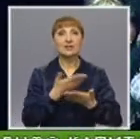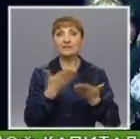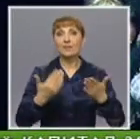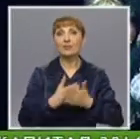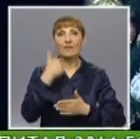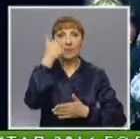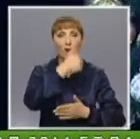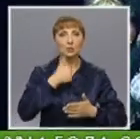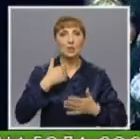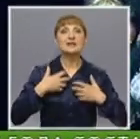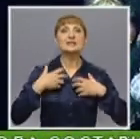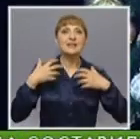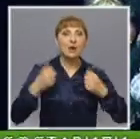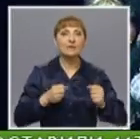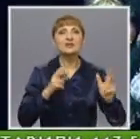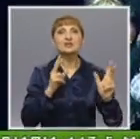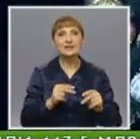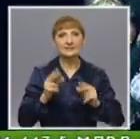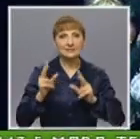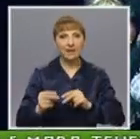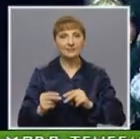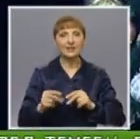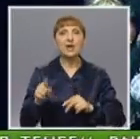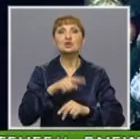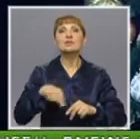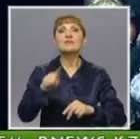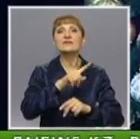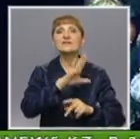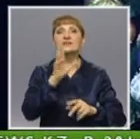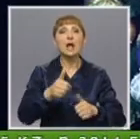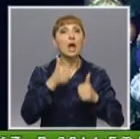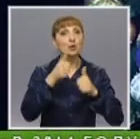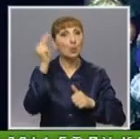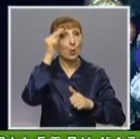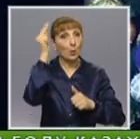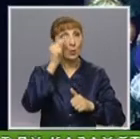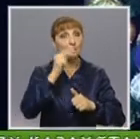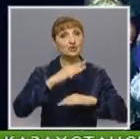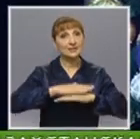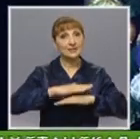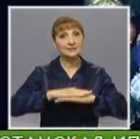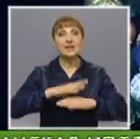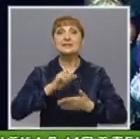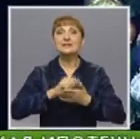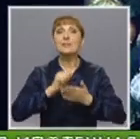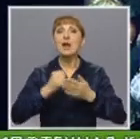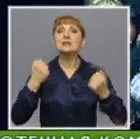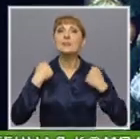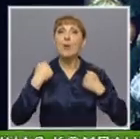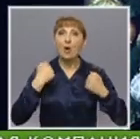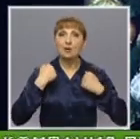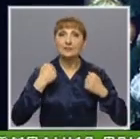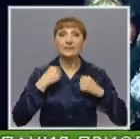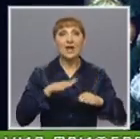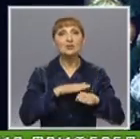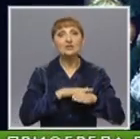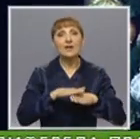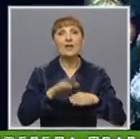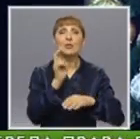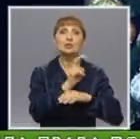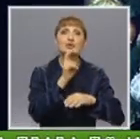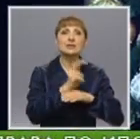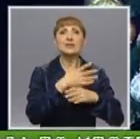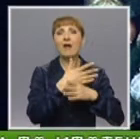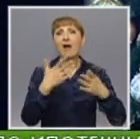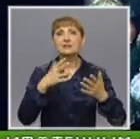году здоровья и счастья, чтобы вы все хорошо учились, занимались спортом, посещали кружки и